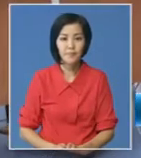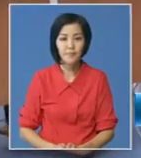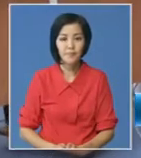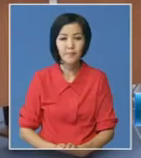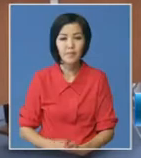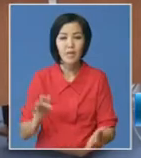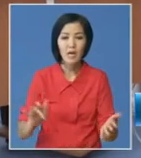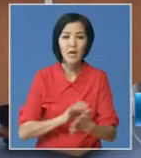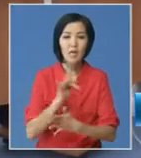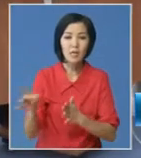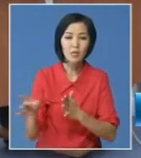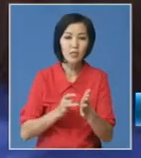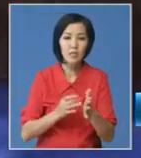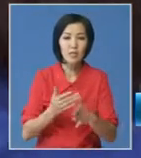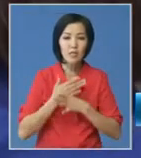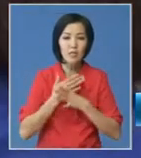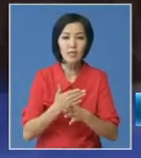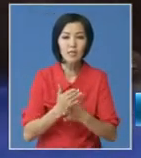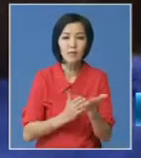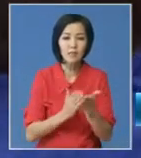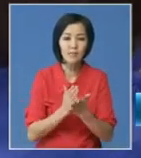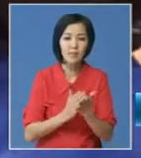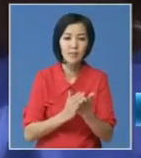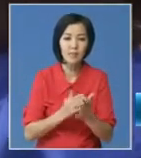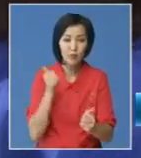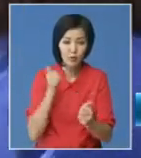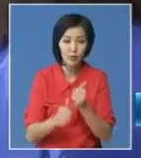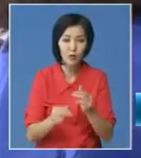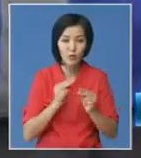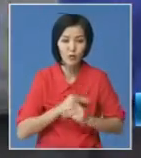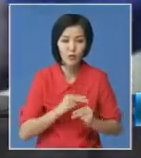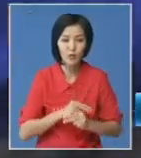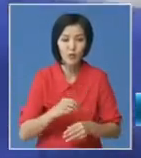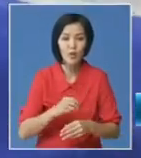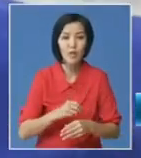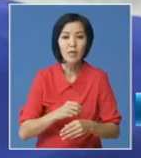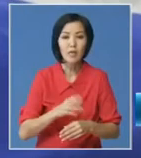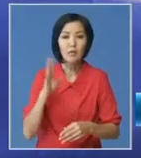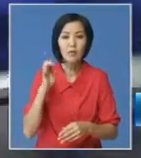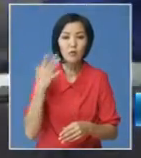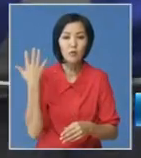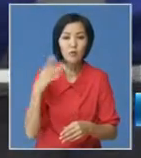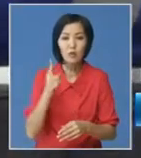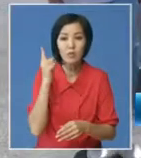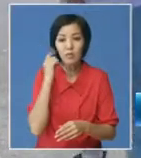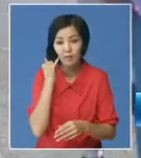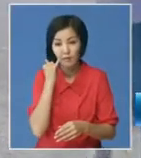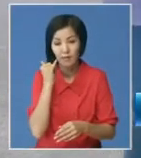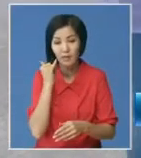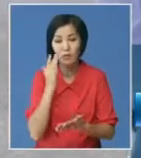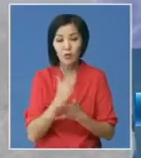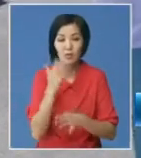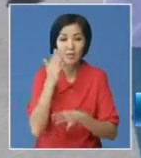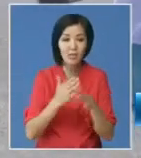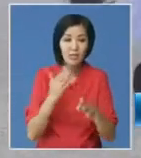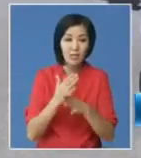Бұл қалалық жедел жәрдем бөлімі қызметкерлерінің әдеттегі жұмысы. Күн сайын орталыққа 350-ге жуық қоңырау түсет. Оның тең жартысы